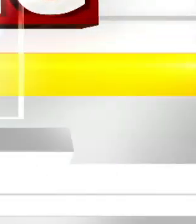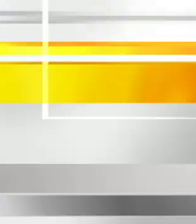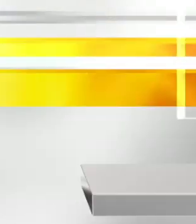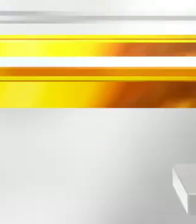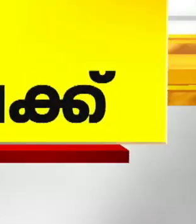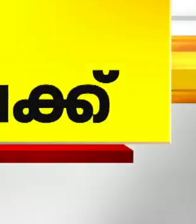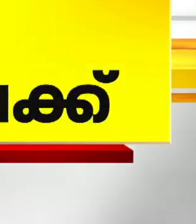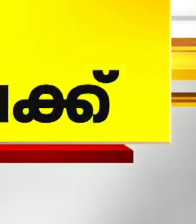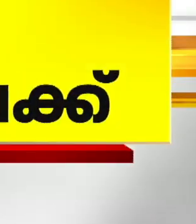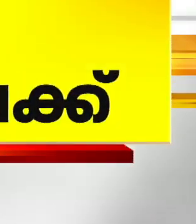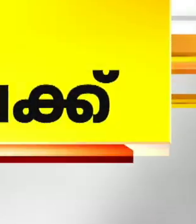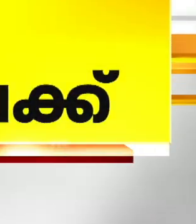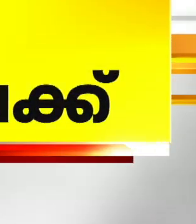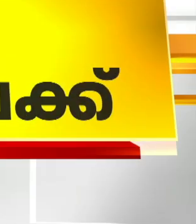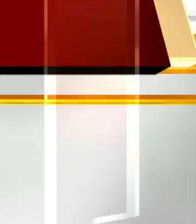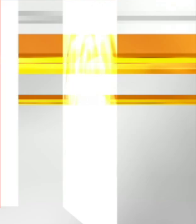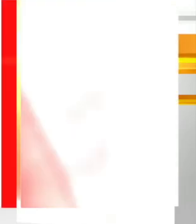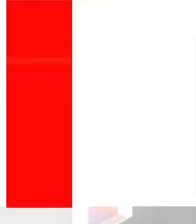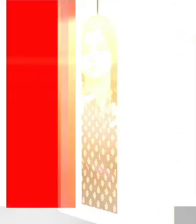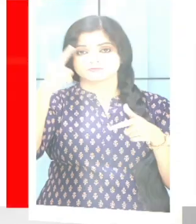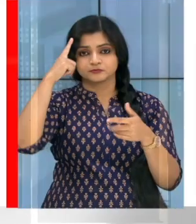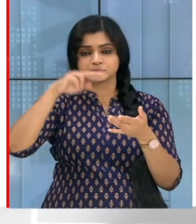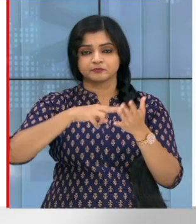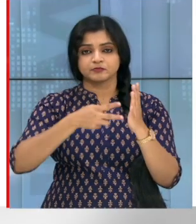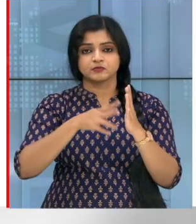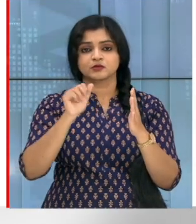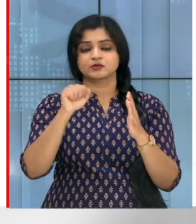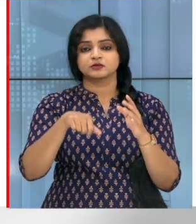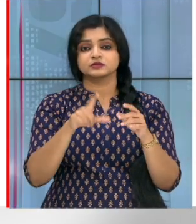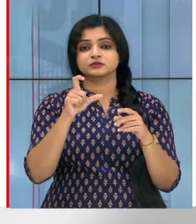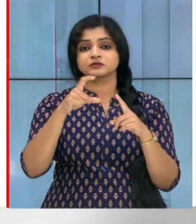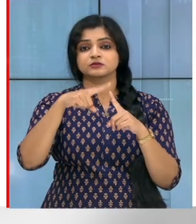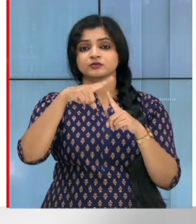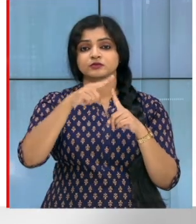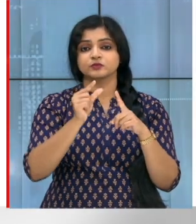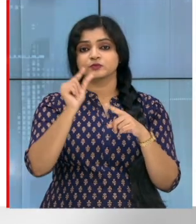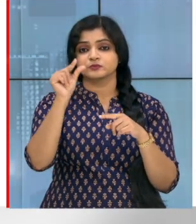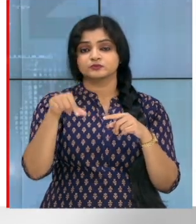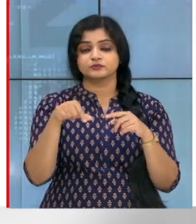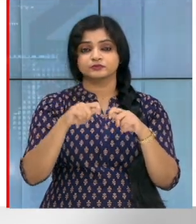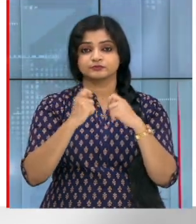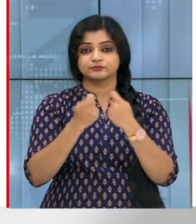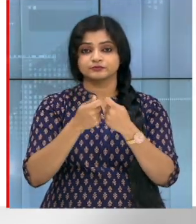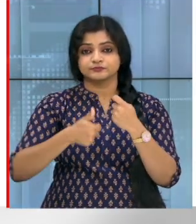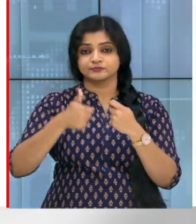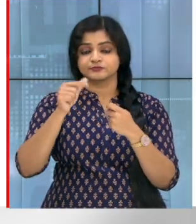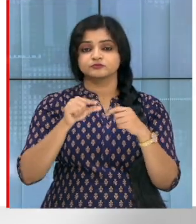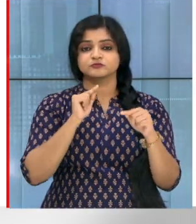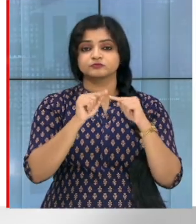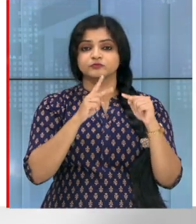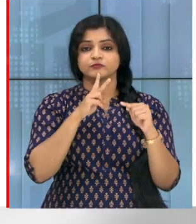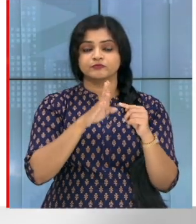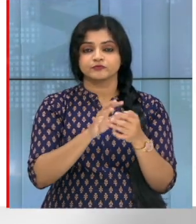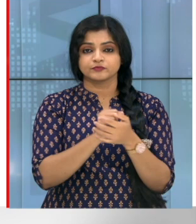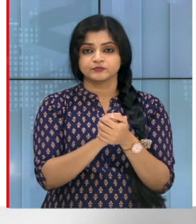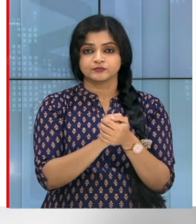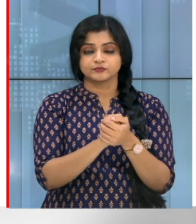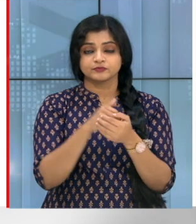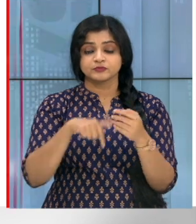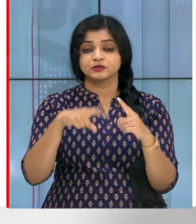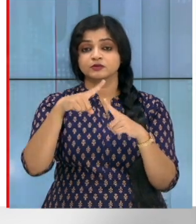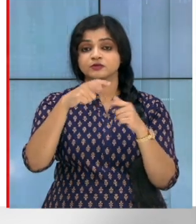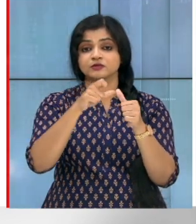നീക്കമാണ് മാനേജ്മെന്റ് ഭാഗത്ത് നിന്ന് ഉണ്ടാകുന്നതെന്നാണ് ഈ സിഐടിയു പ്രധാനമായും ആലോചിക്കുന്ന പറയുന്നത്. മാത്രമല്ല ഈ